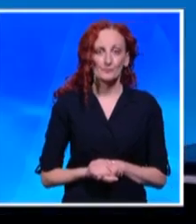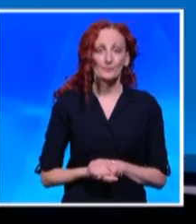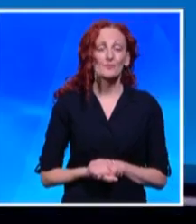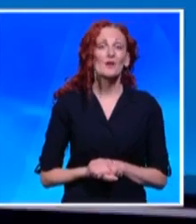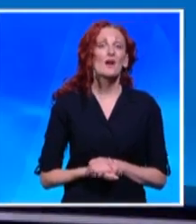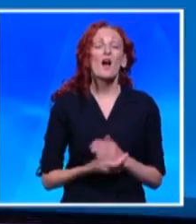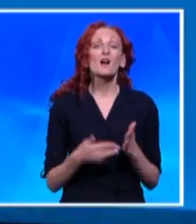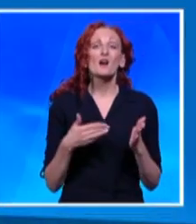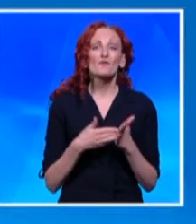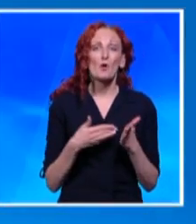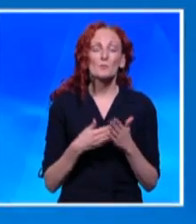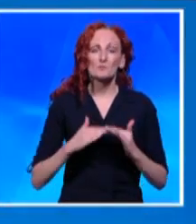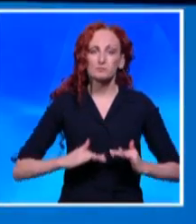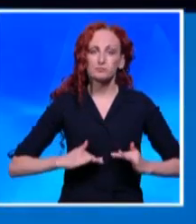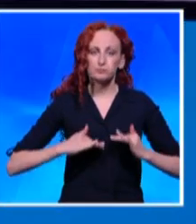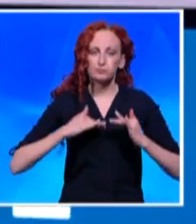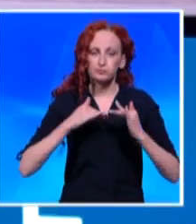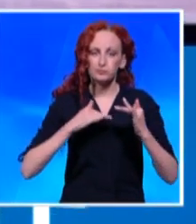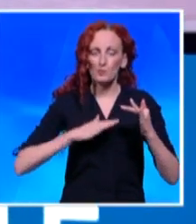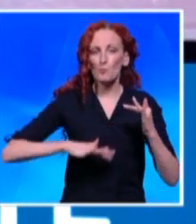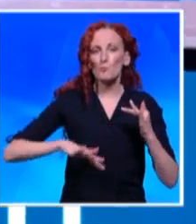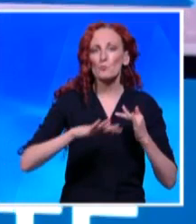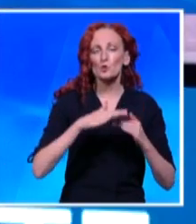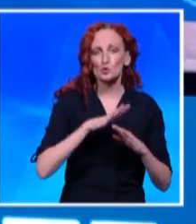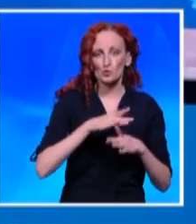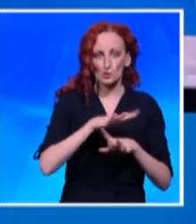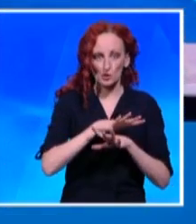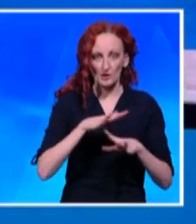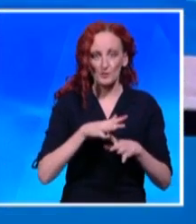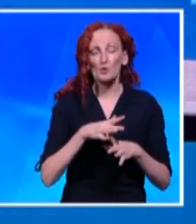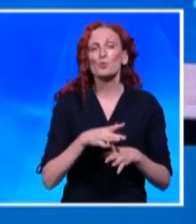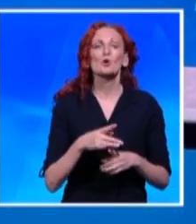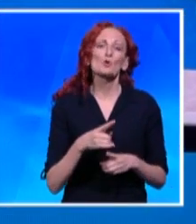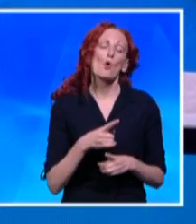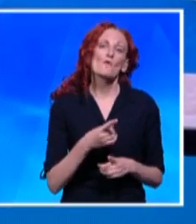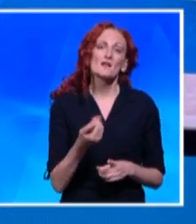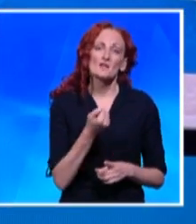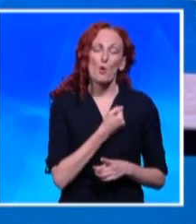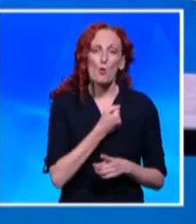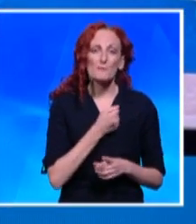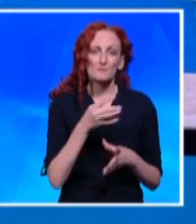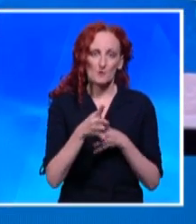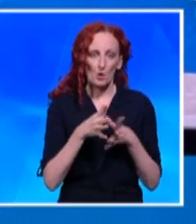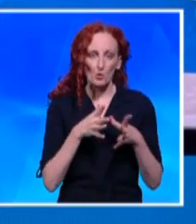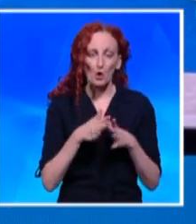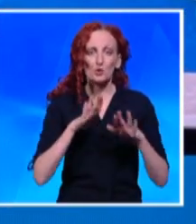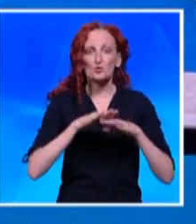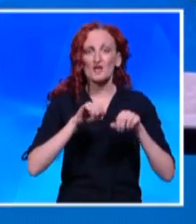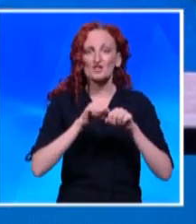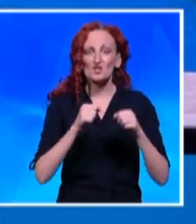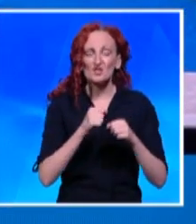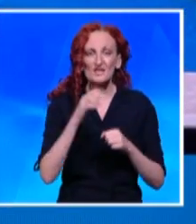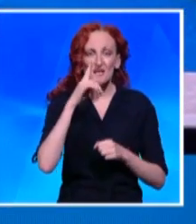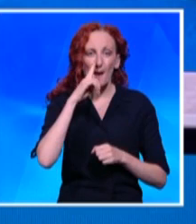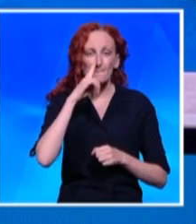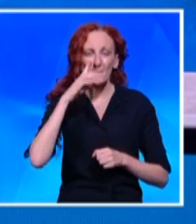Какво причини огромното водно бедствие по Южното ни Черноморие, което отне 4 човешки живота и остави след себе си щети за милиони левове? Само природата